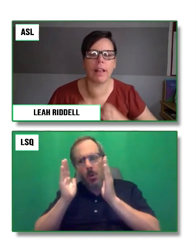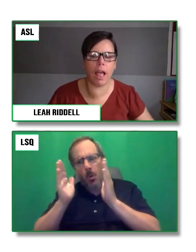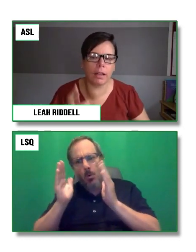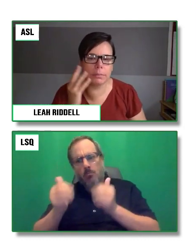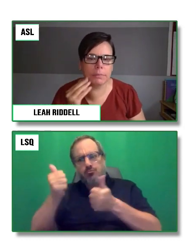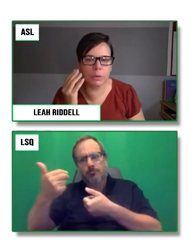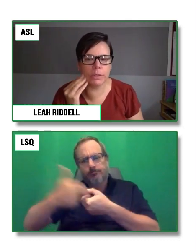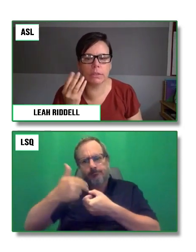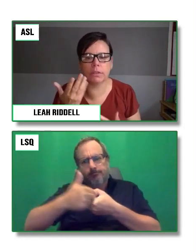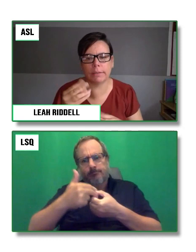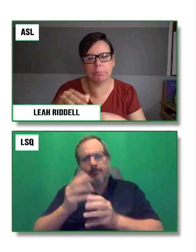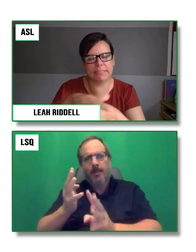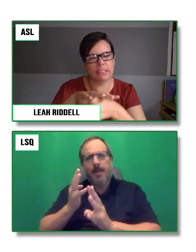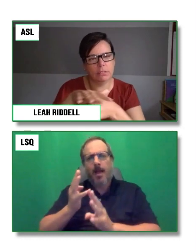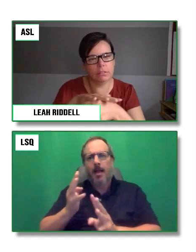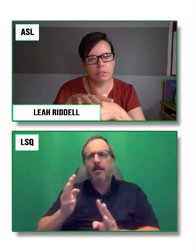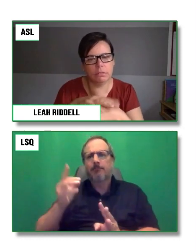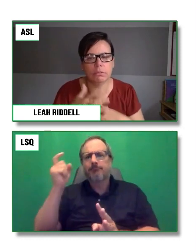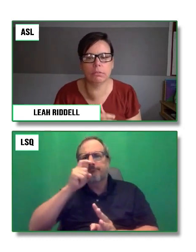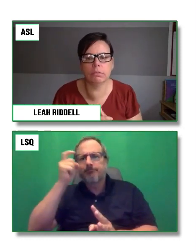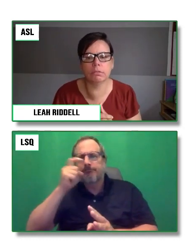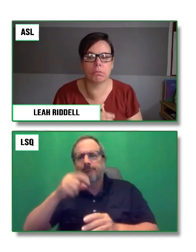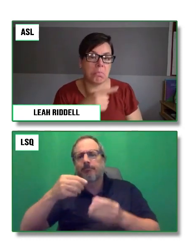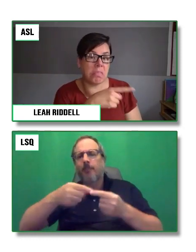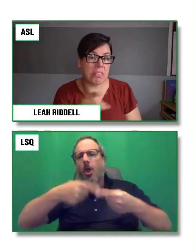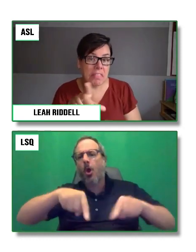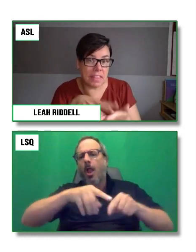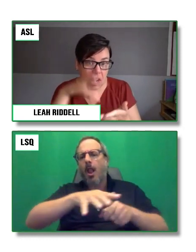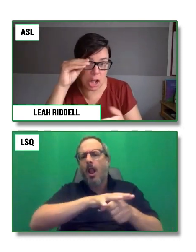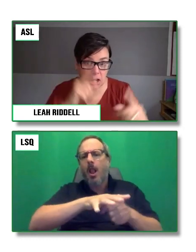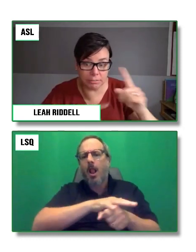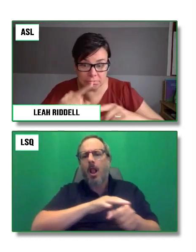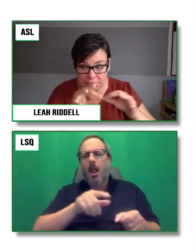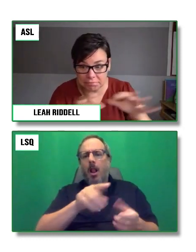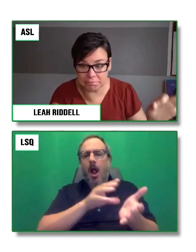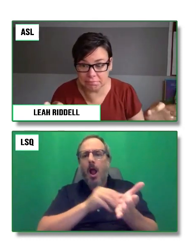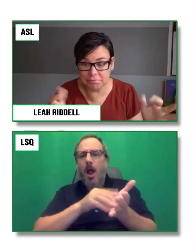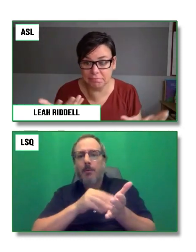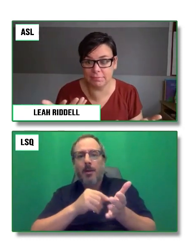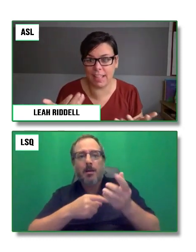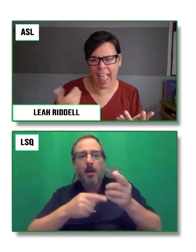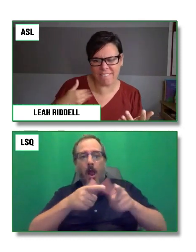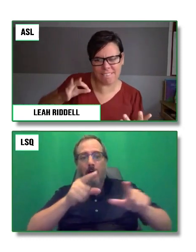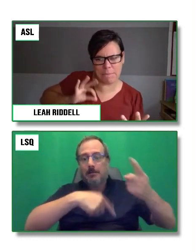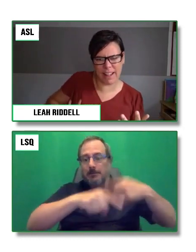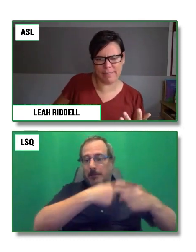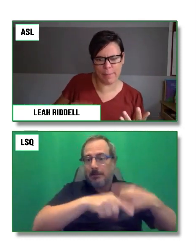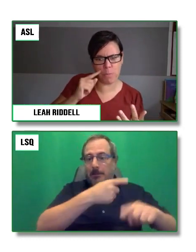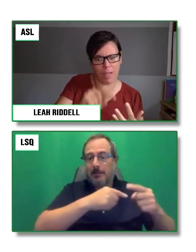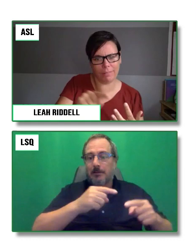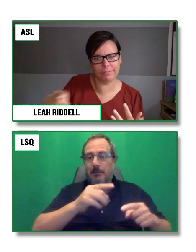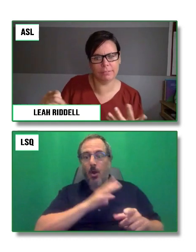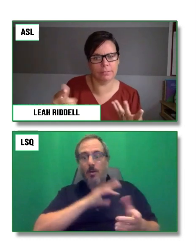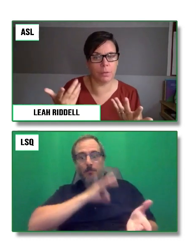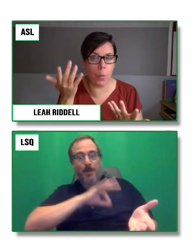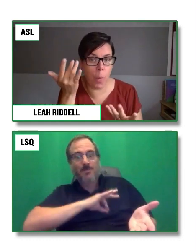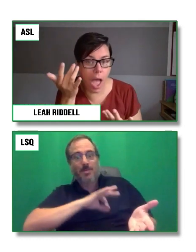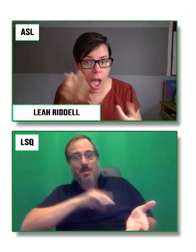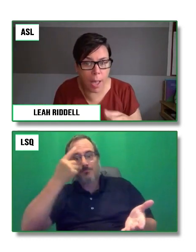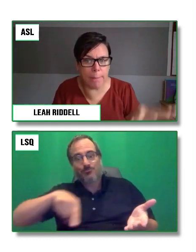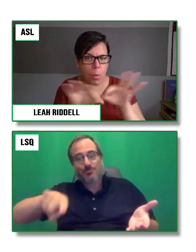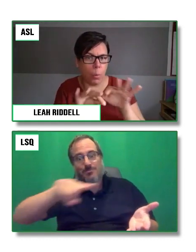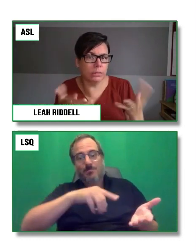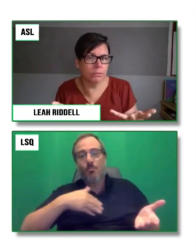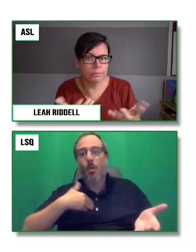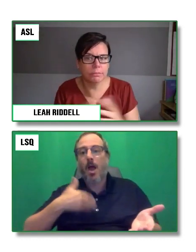entreprises à créer une expérience approfondie plus inclusive des clients dans leur espace et